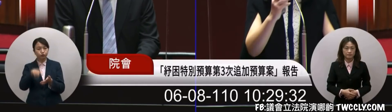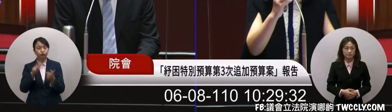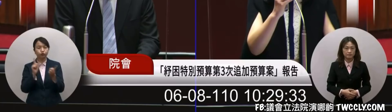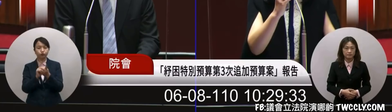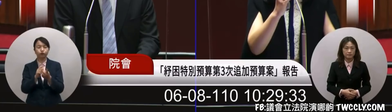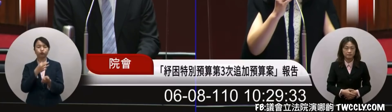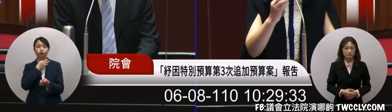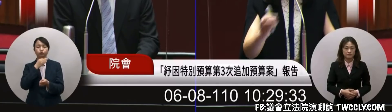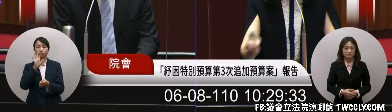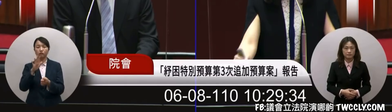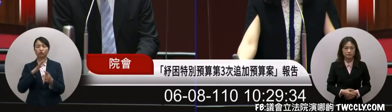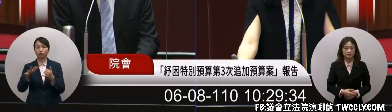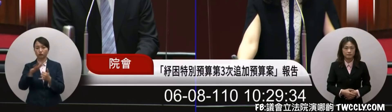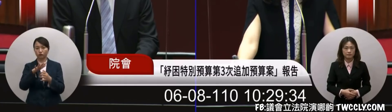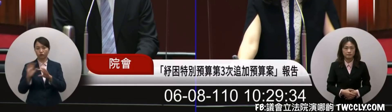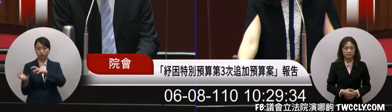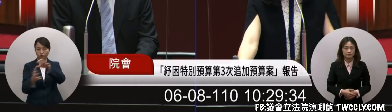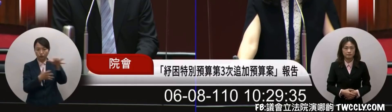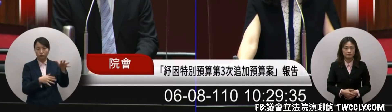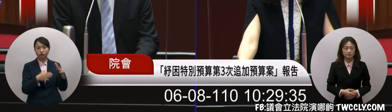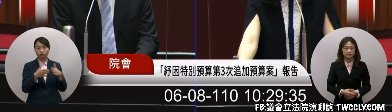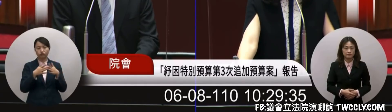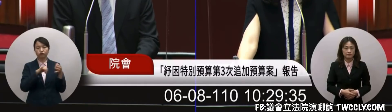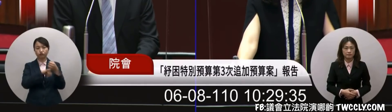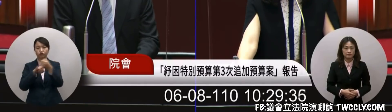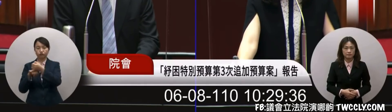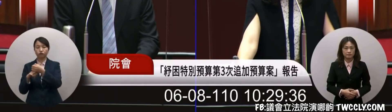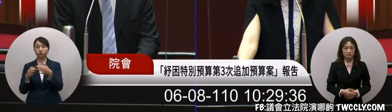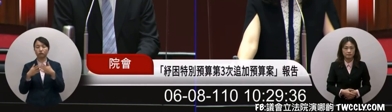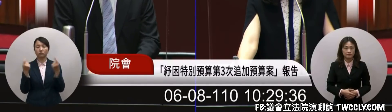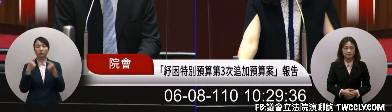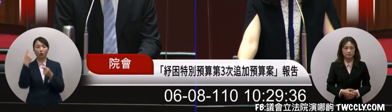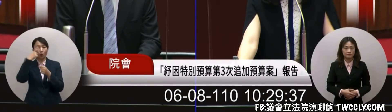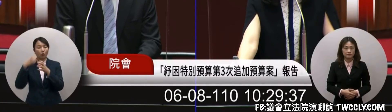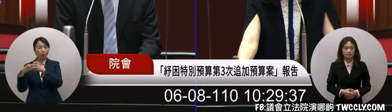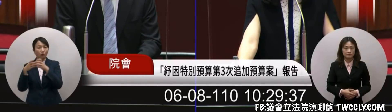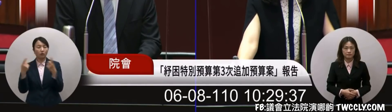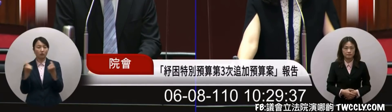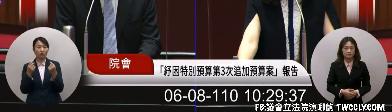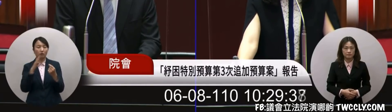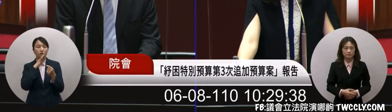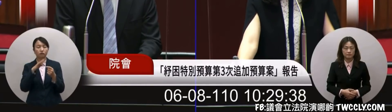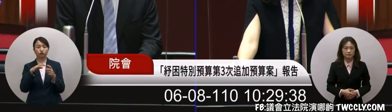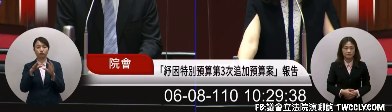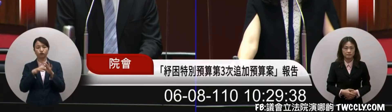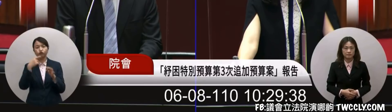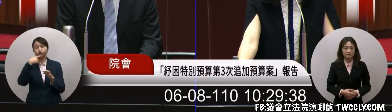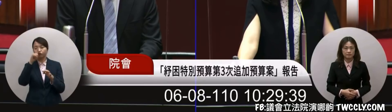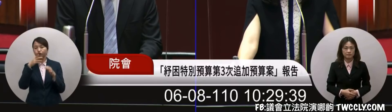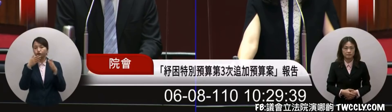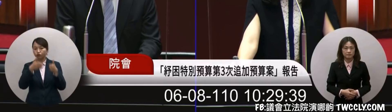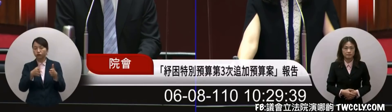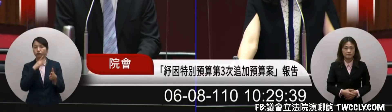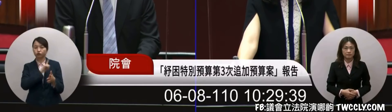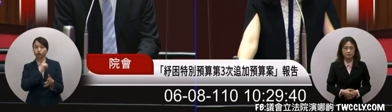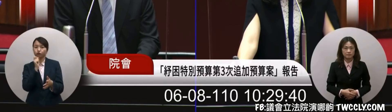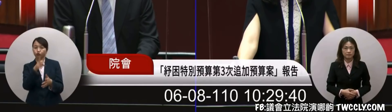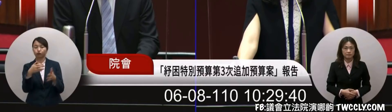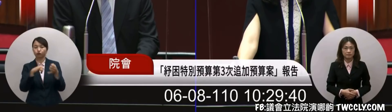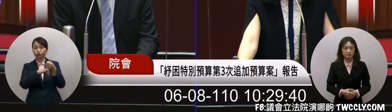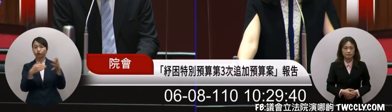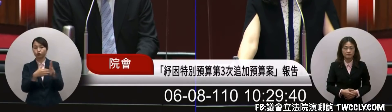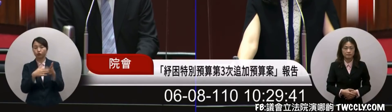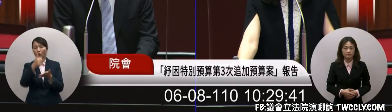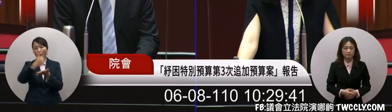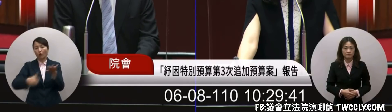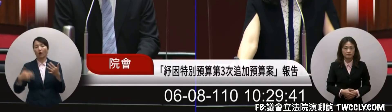临困难，全世界都在抢疫苗，包括欧盟甚至用诉讼对于他已购疫苗未到